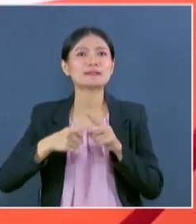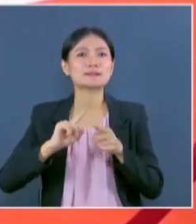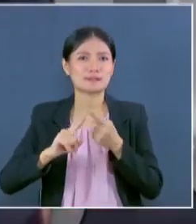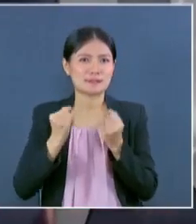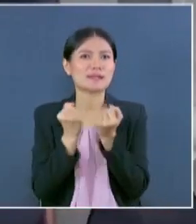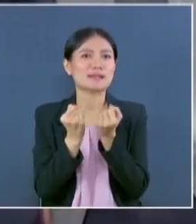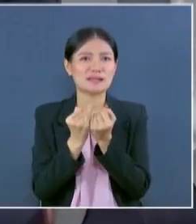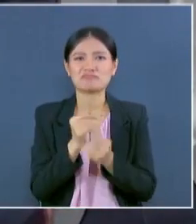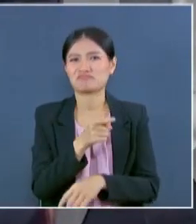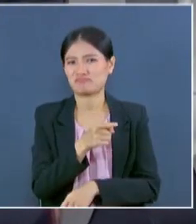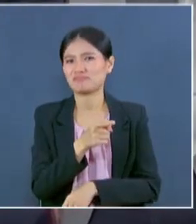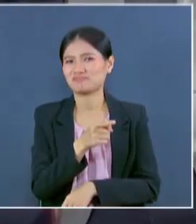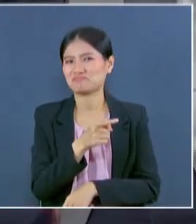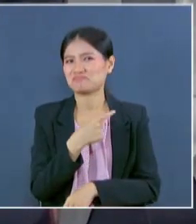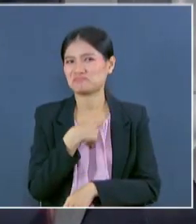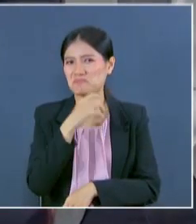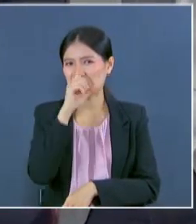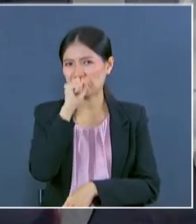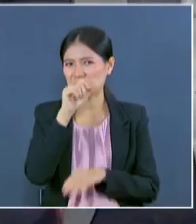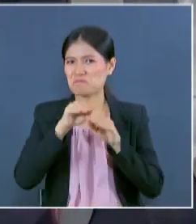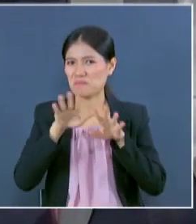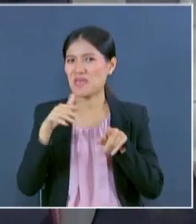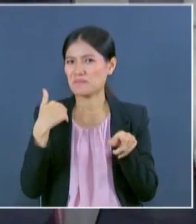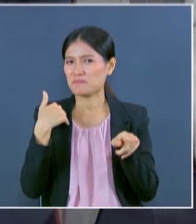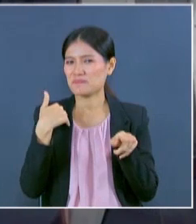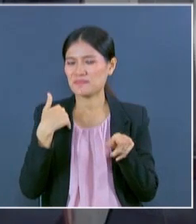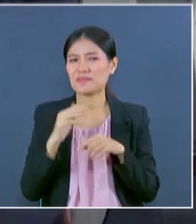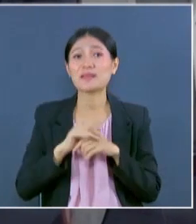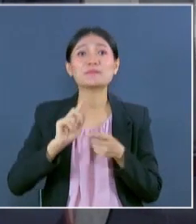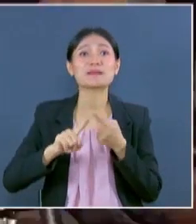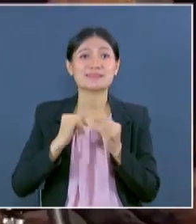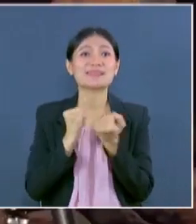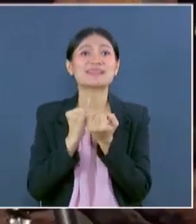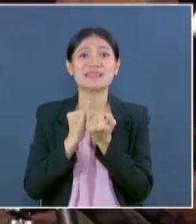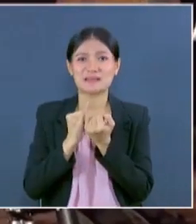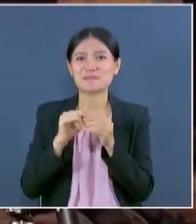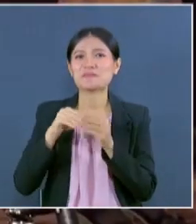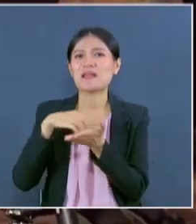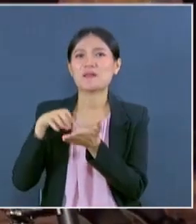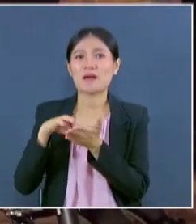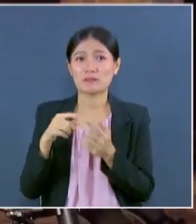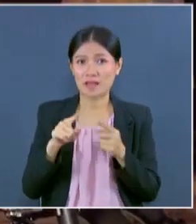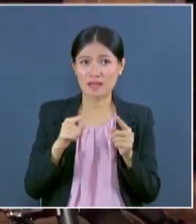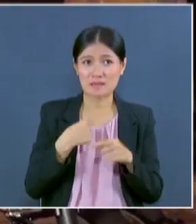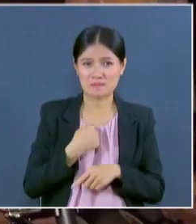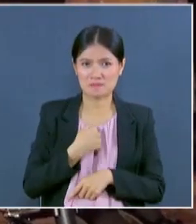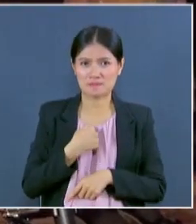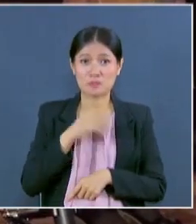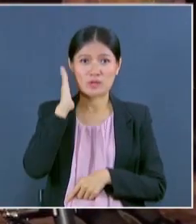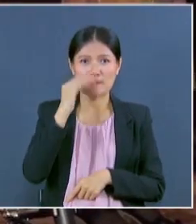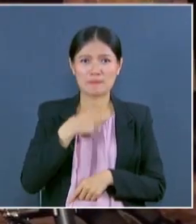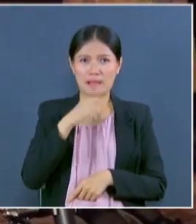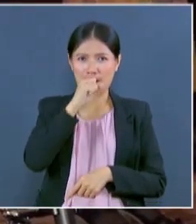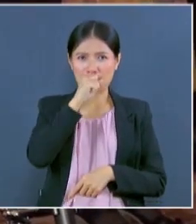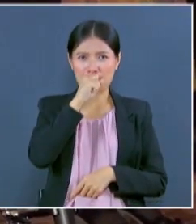สุภัสราปล่อยโป๊ะค่ะบอกว่าตอนนี้ซุ้มมีคนของใจแล้วนะคะงานนี้พีชก็เลยขอรู้สิปากเก็บเงียบไม่บอกใครเพราะว่าอยาก